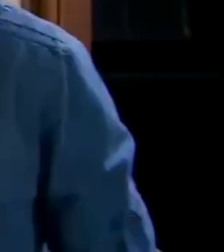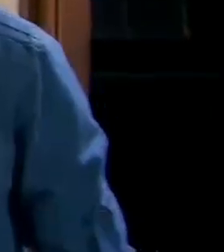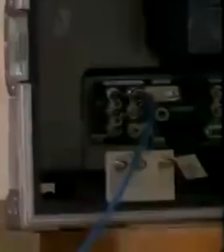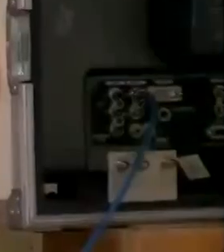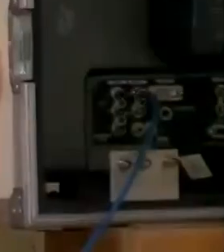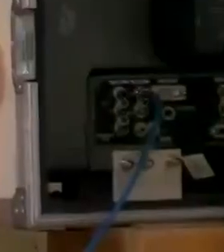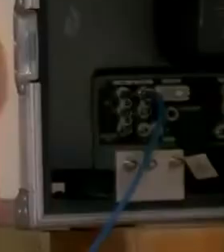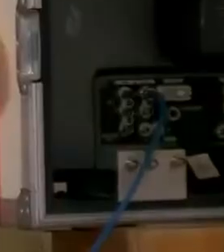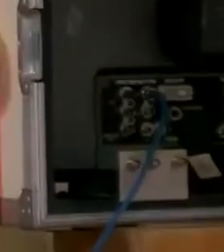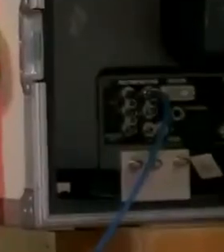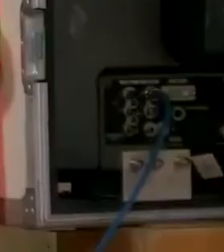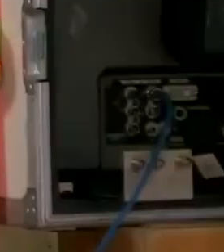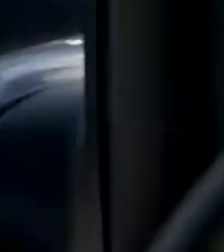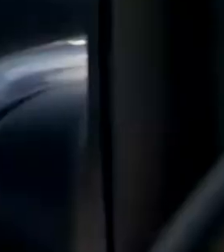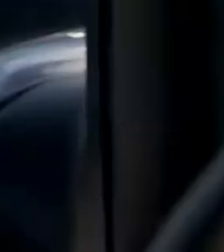Burhan'ı izlerken.